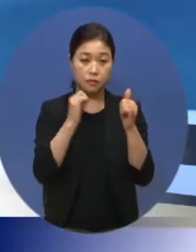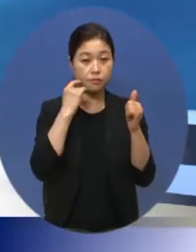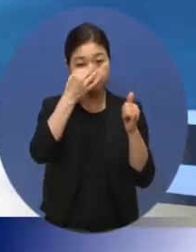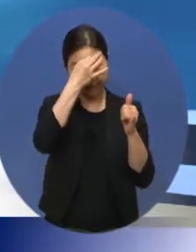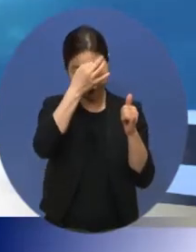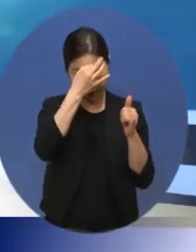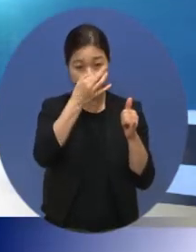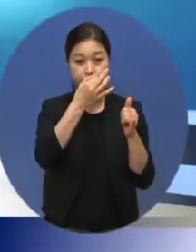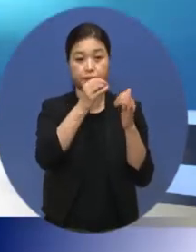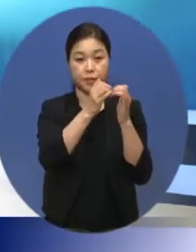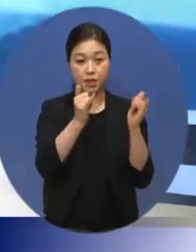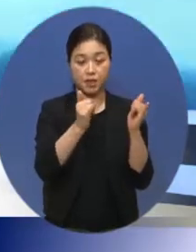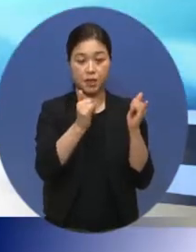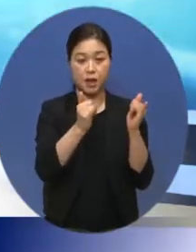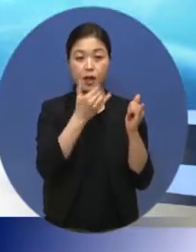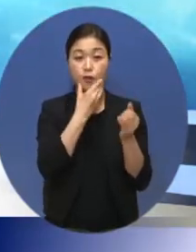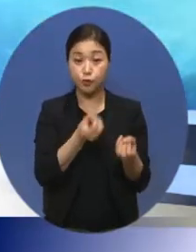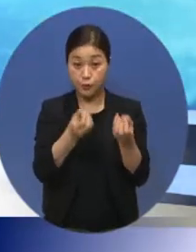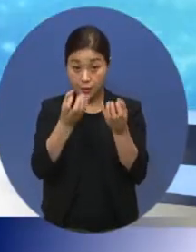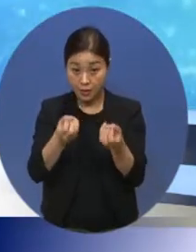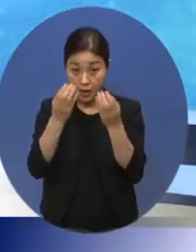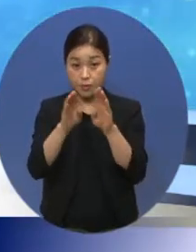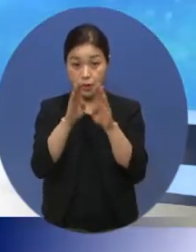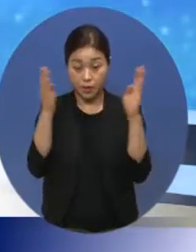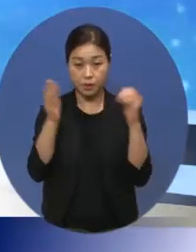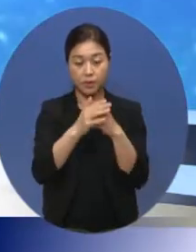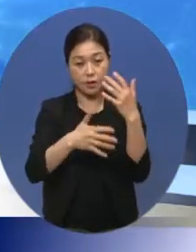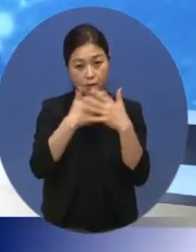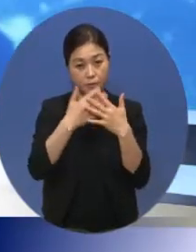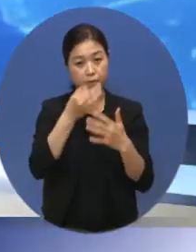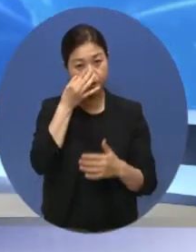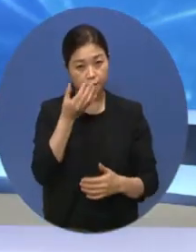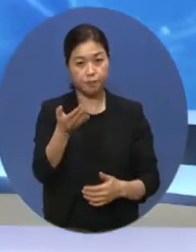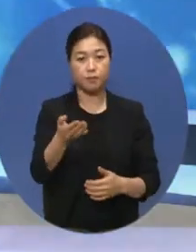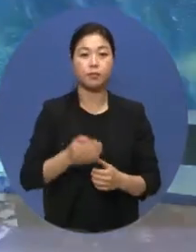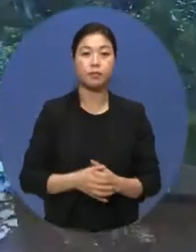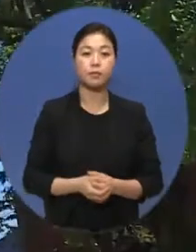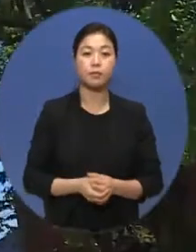장애예술인들의 작은 축제가 열렸습니다. 화면으로 만나보겠습니다.